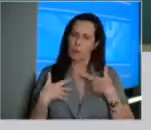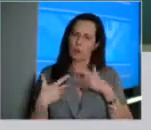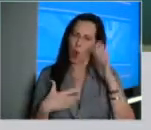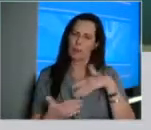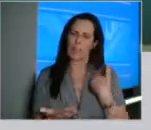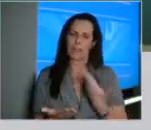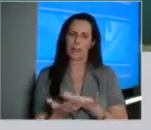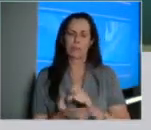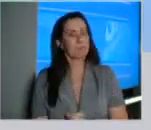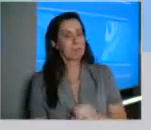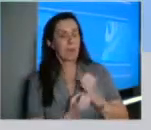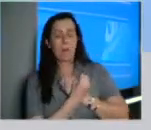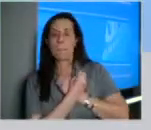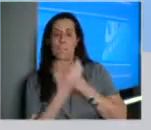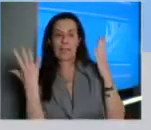מתנדבים. מדהים.